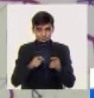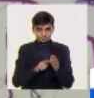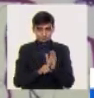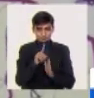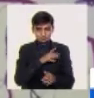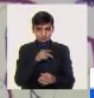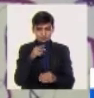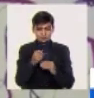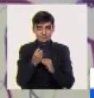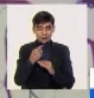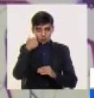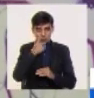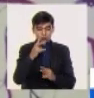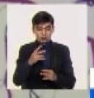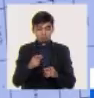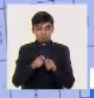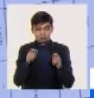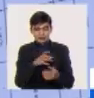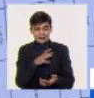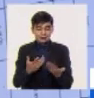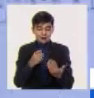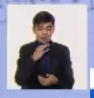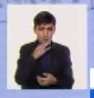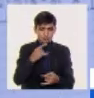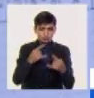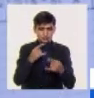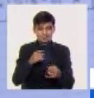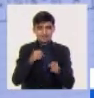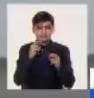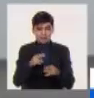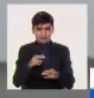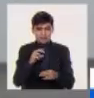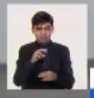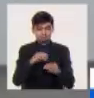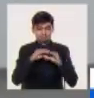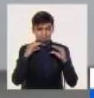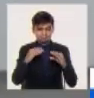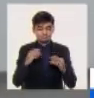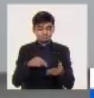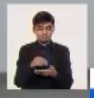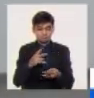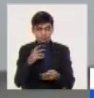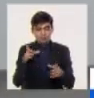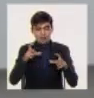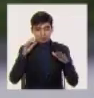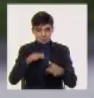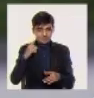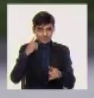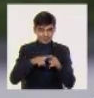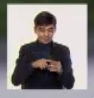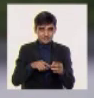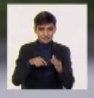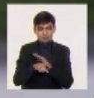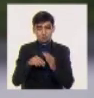после 2011 года, или любые телевизоры со специальной приставкой. Купить приставки можно в магазинах техники и